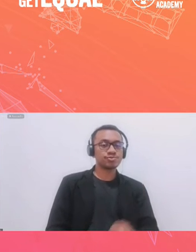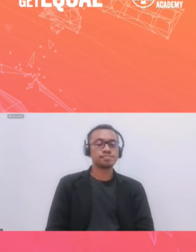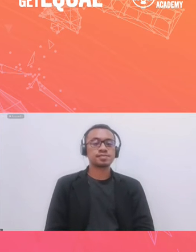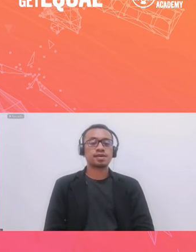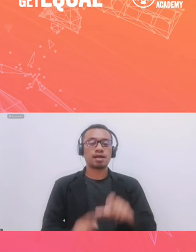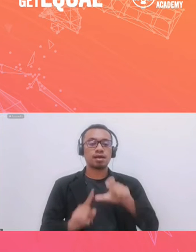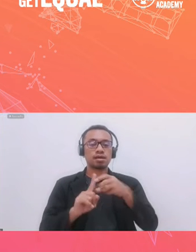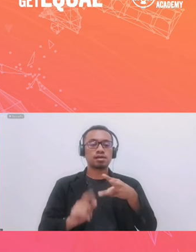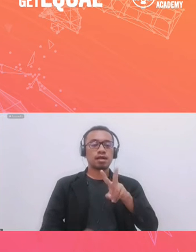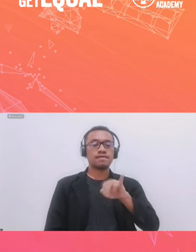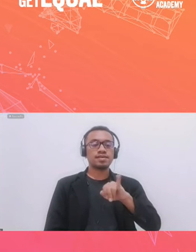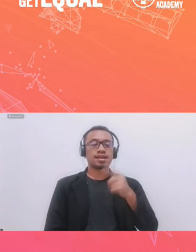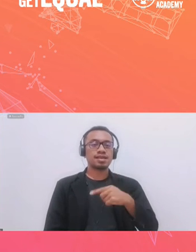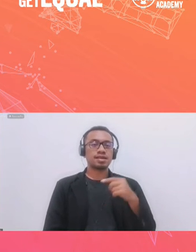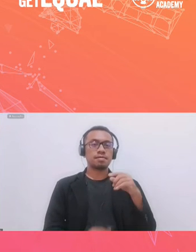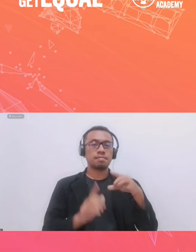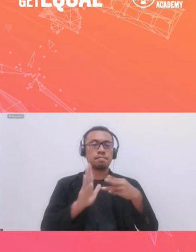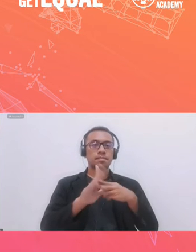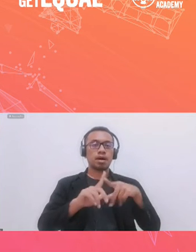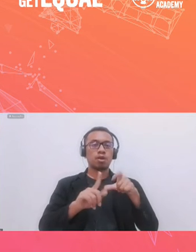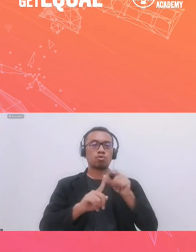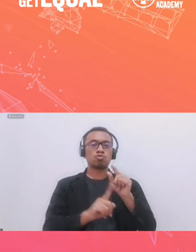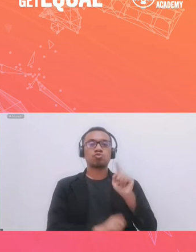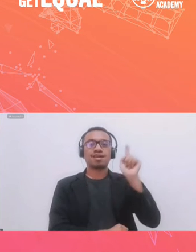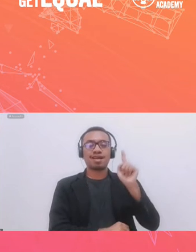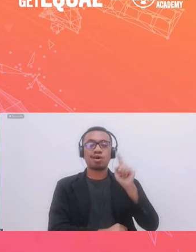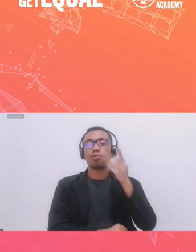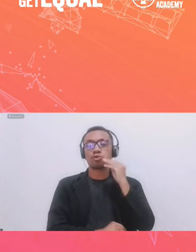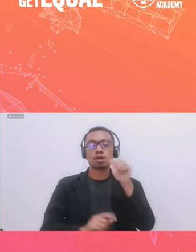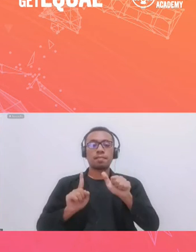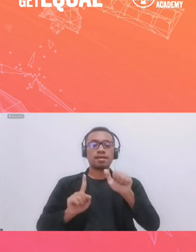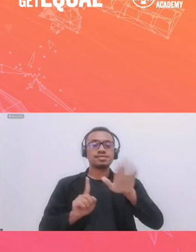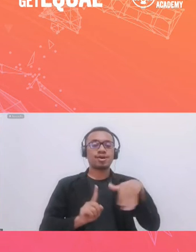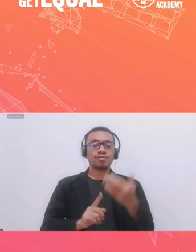Devi dari Maluku Utara, usianya baru 16 tahun. Halo Devi.